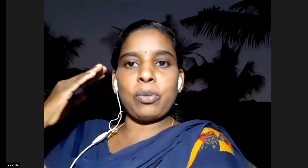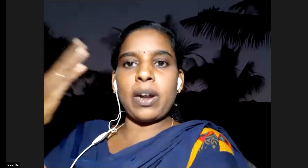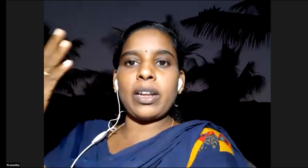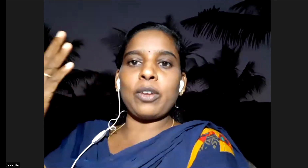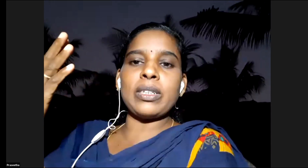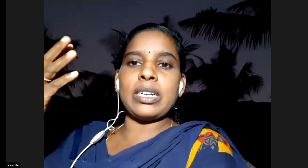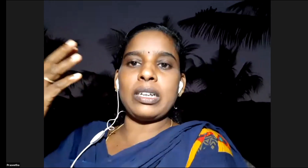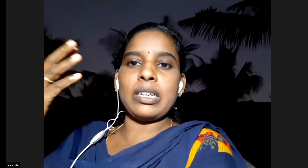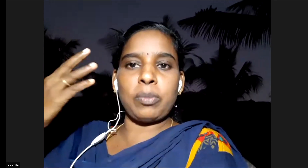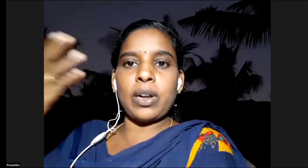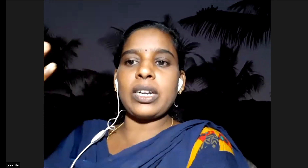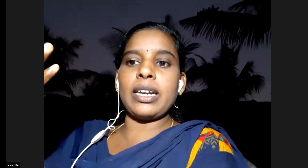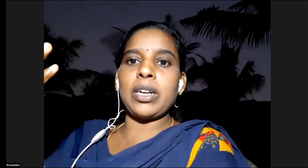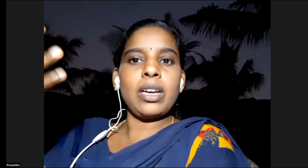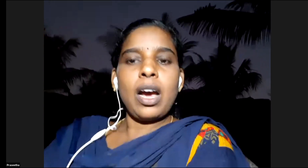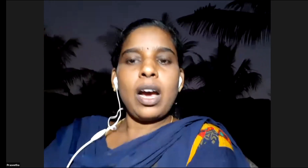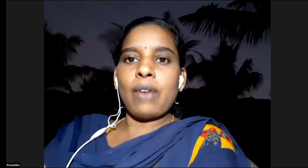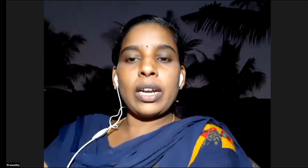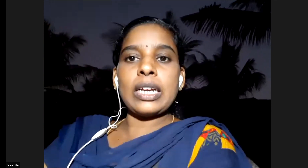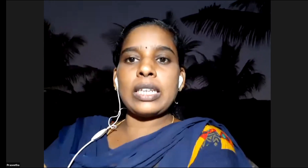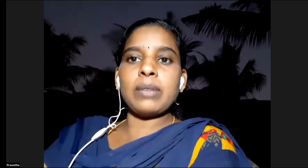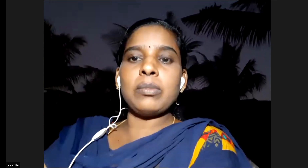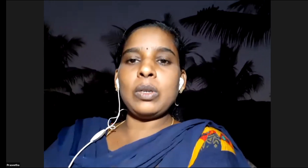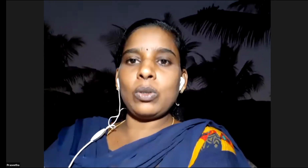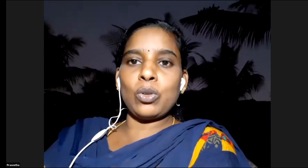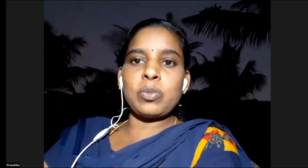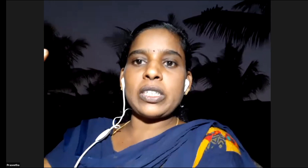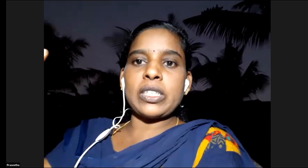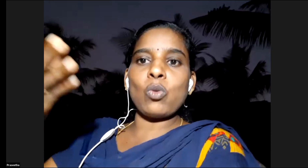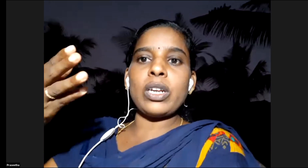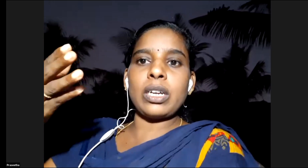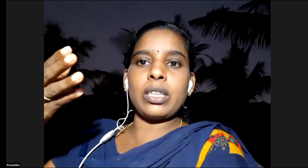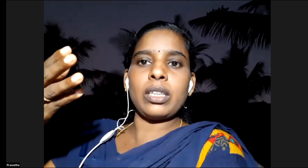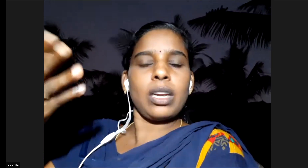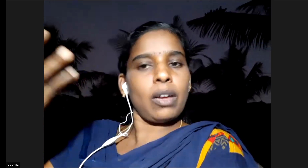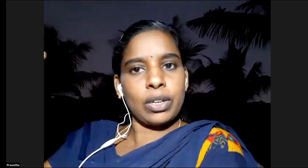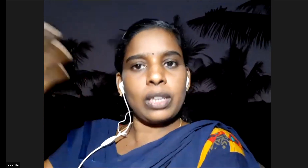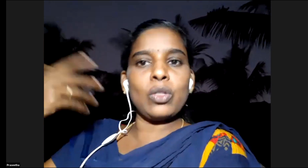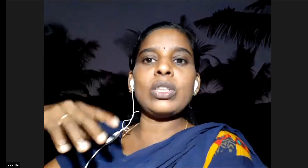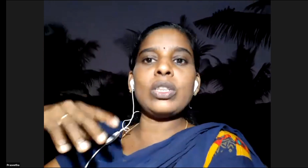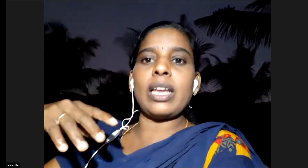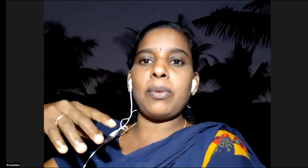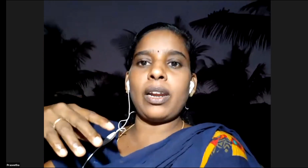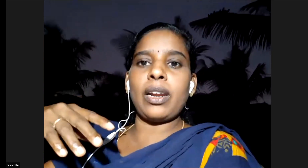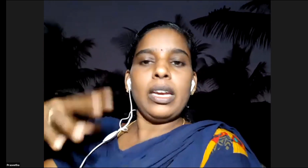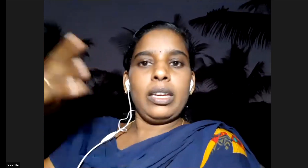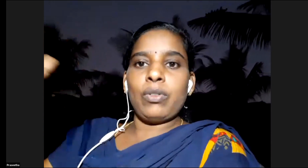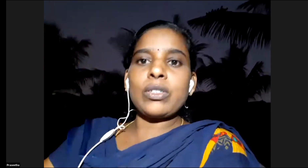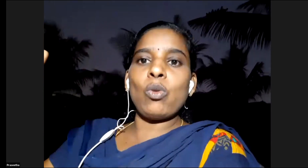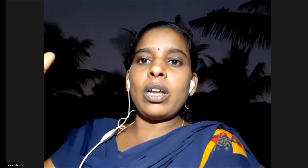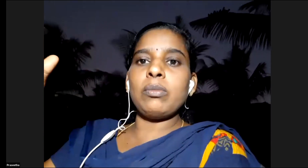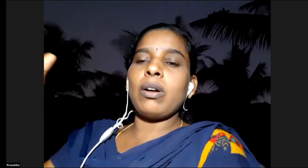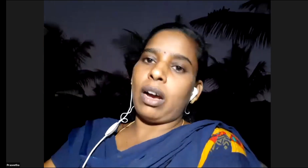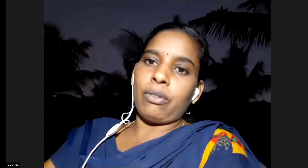വേണ്ടി ഒരുപാട് എക്യുപ്മെന്റ്സ് ഉണ്ട്, ഒരുപാട് ട്രീറ്റ്മെന്റ് ഉണ്ട്. അവരെയൊക്കെ ശരിക്കും ഒരു സ്പെഷ്യൽ സ്കൂളിൽ ചേർത്തിരുന്നെങ്കിൽ അവരൊക്കെ എന്നോ നന്നായി പോയേനെ.